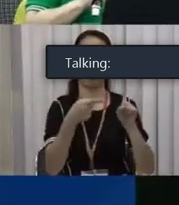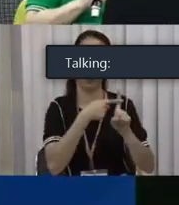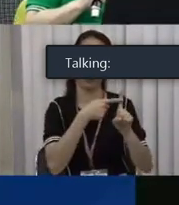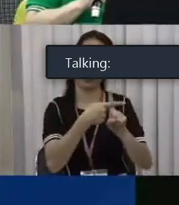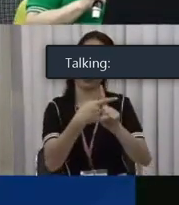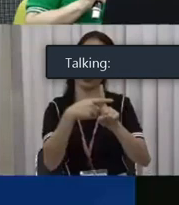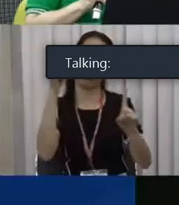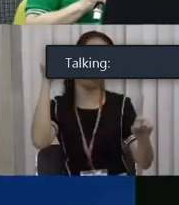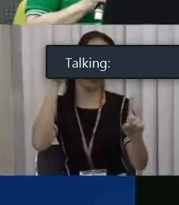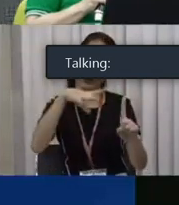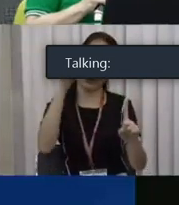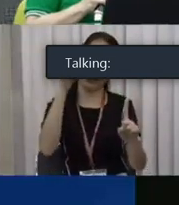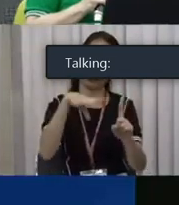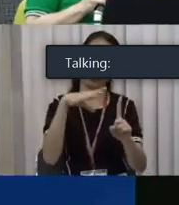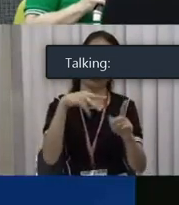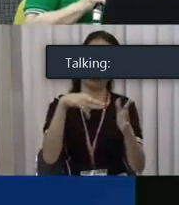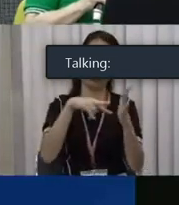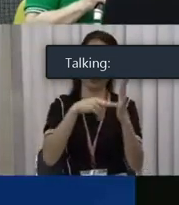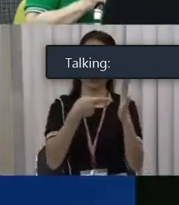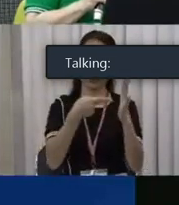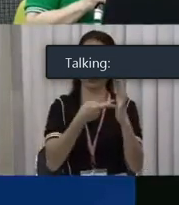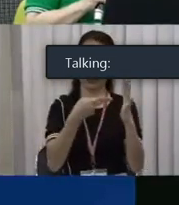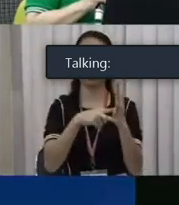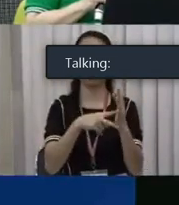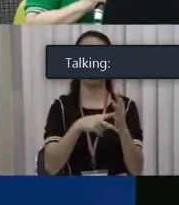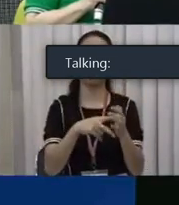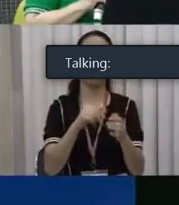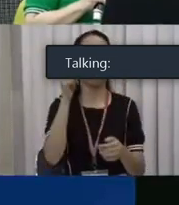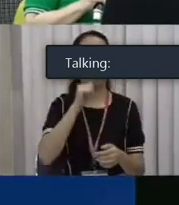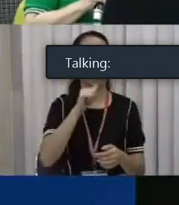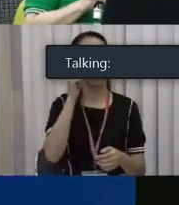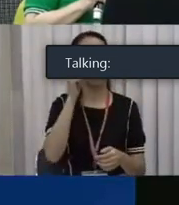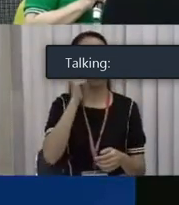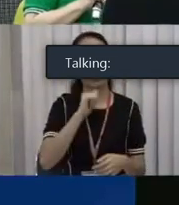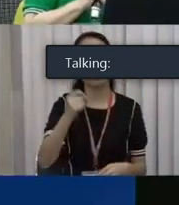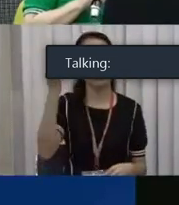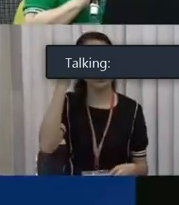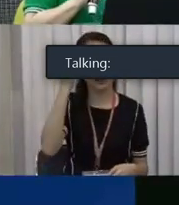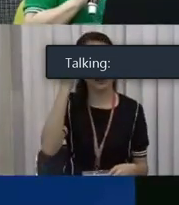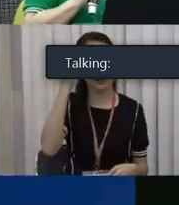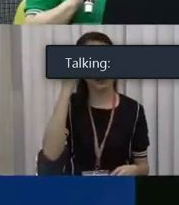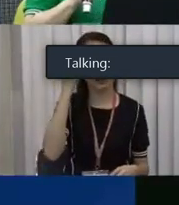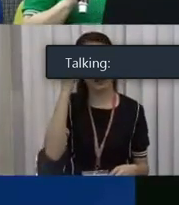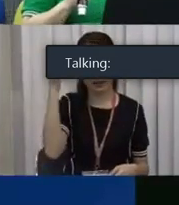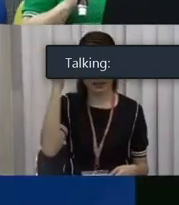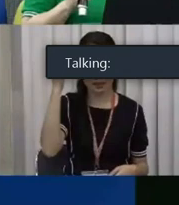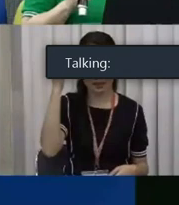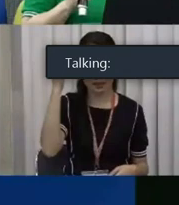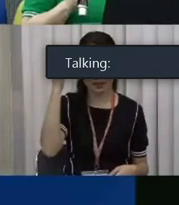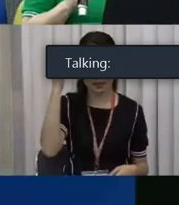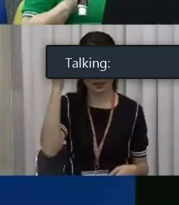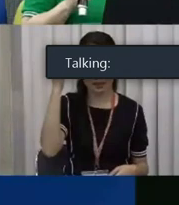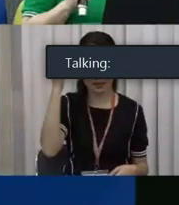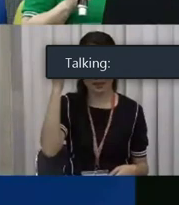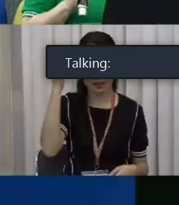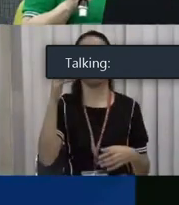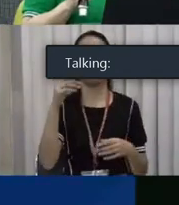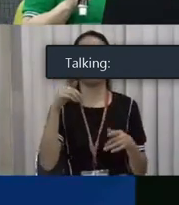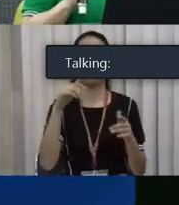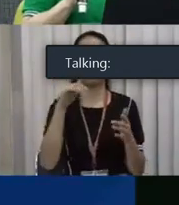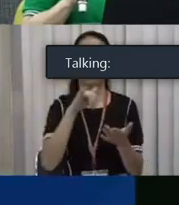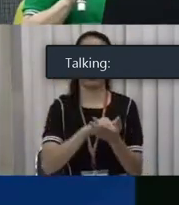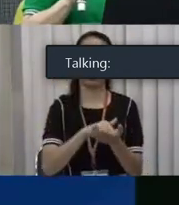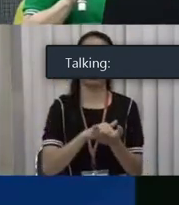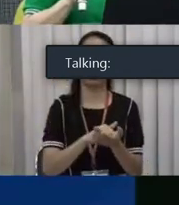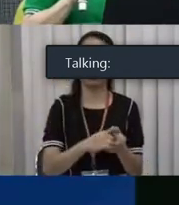oriented. Next. So positive oriented. So naadyog kay